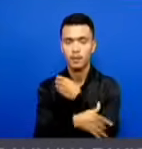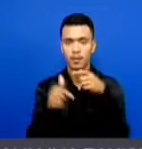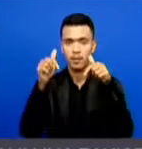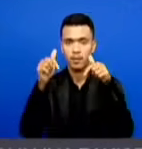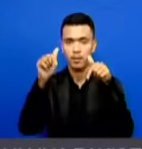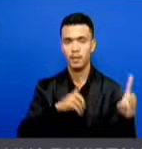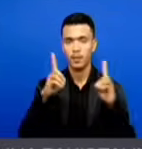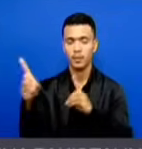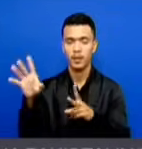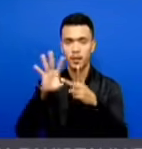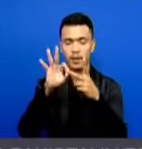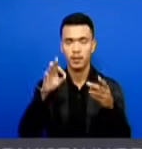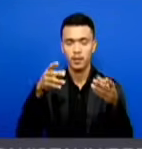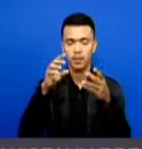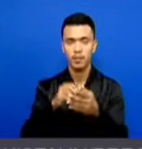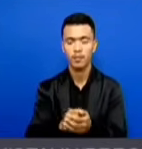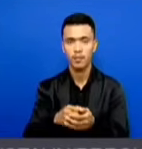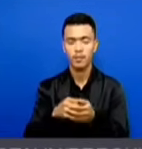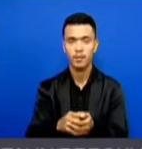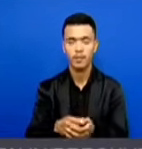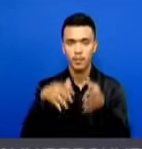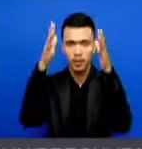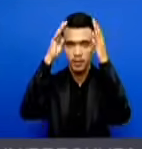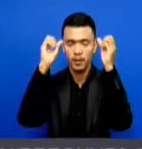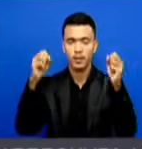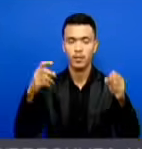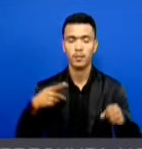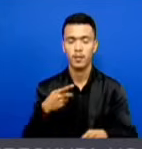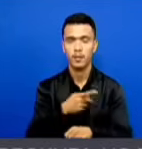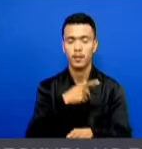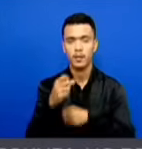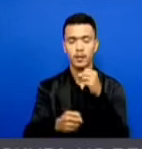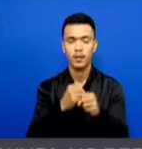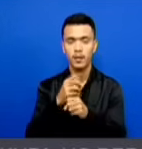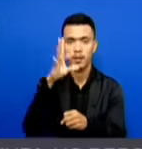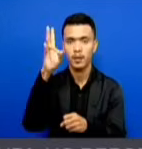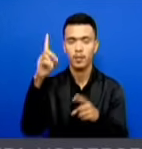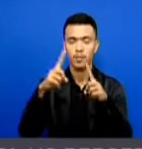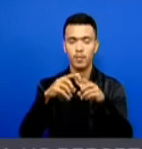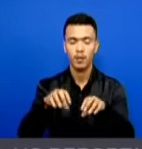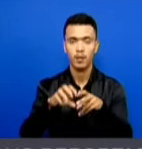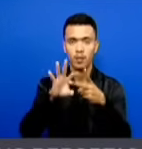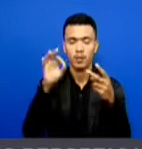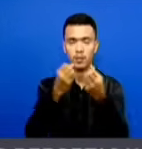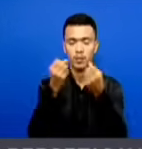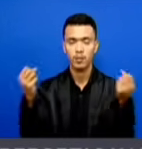realiza eleição presidencial no parlamentar no tinan hitu ba iha eleição organ